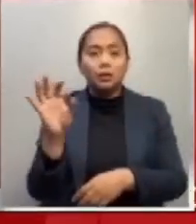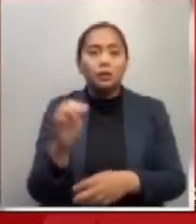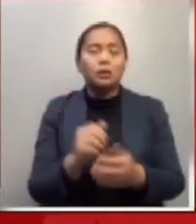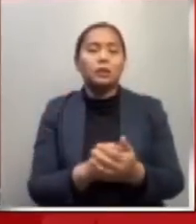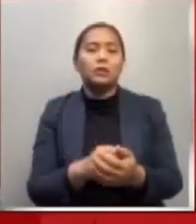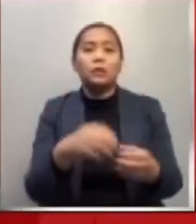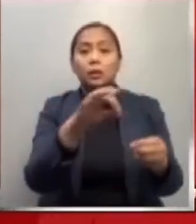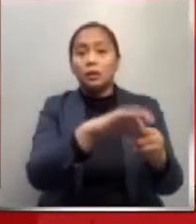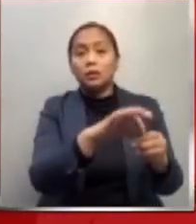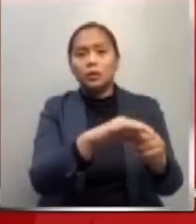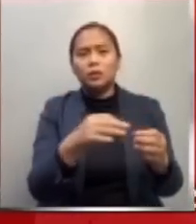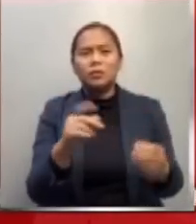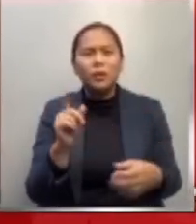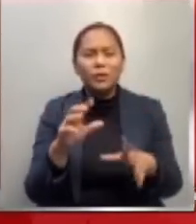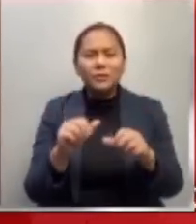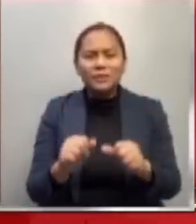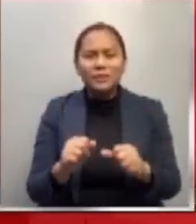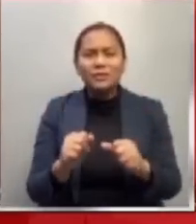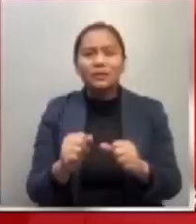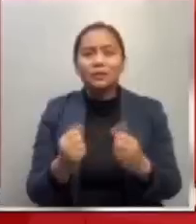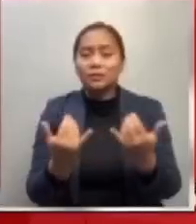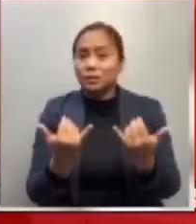no? As of noon, ngayon?